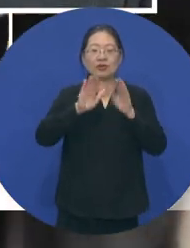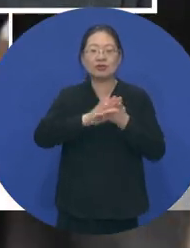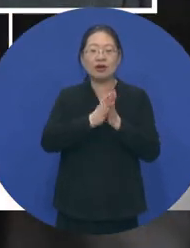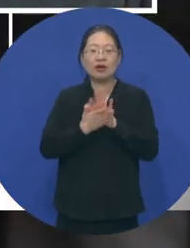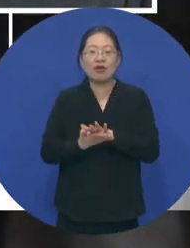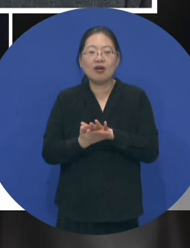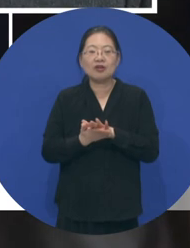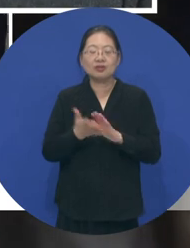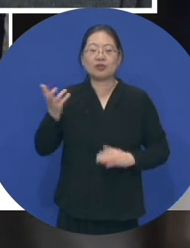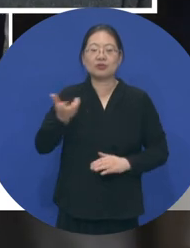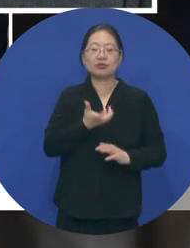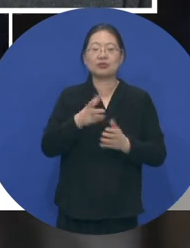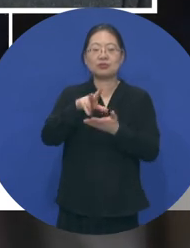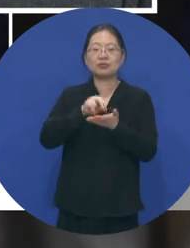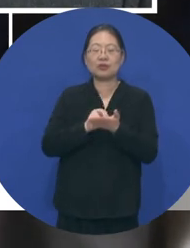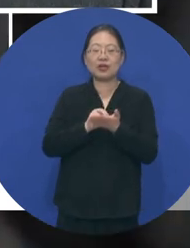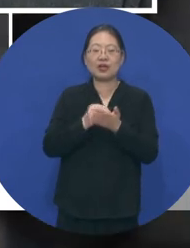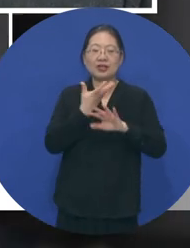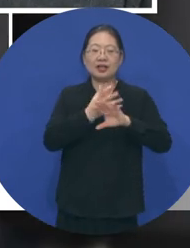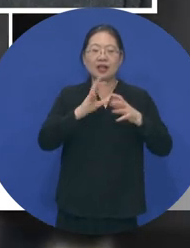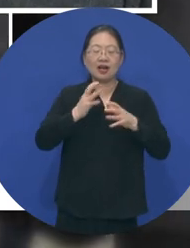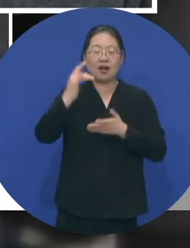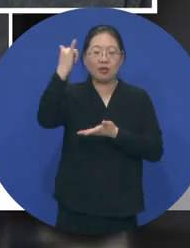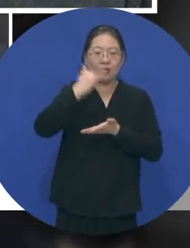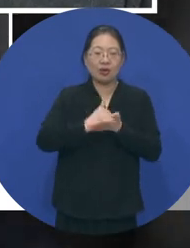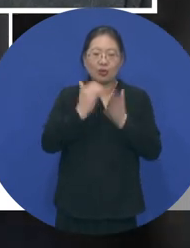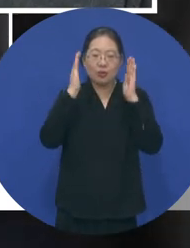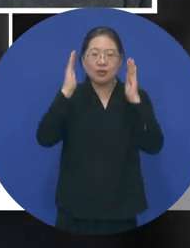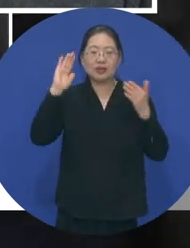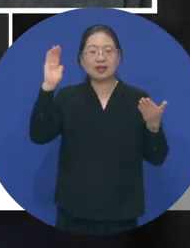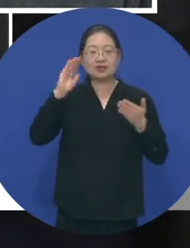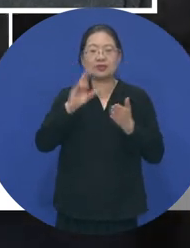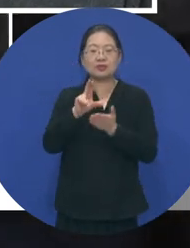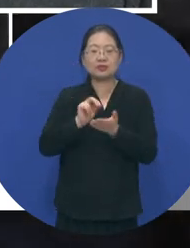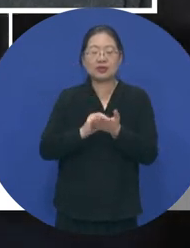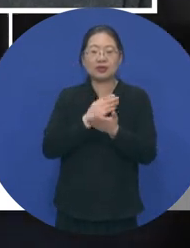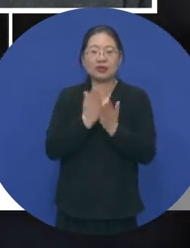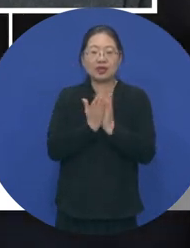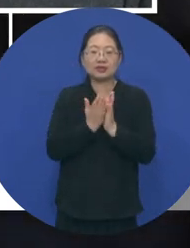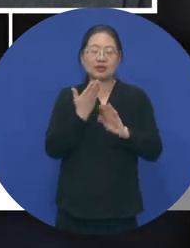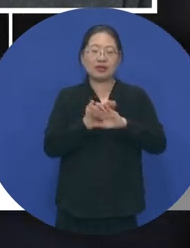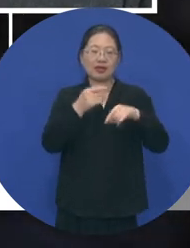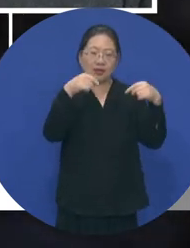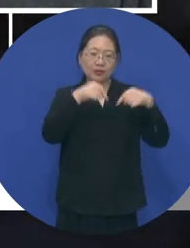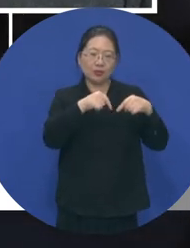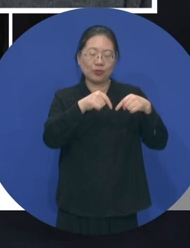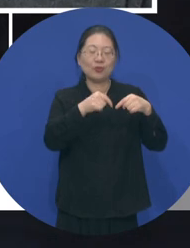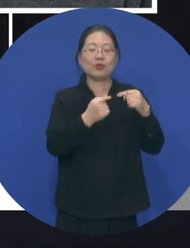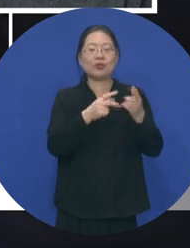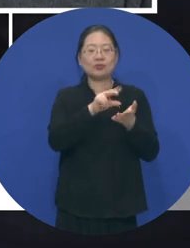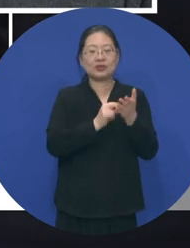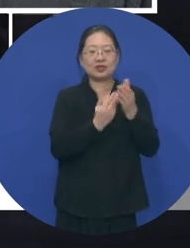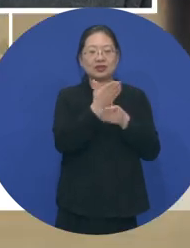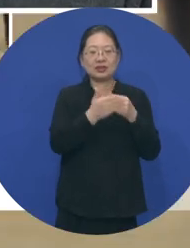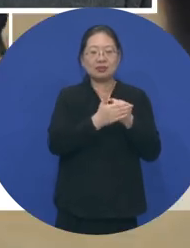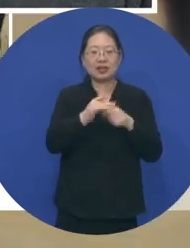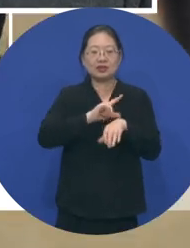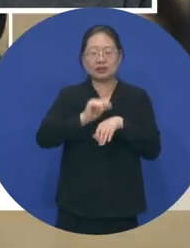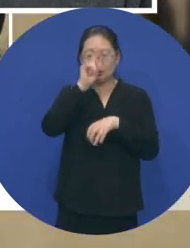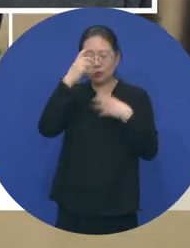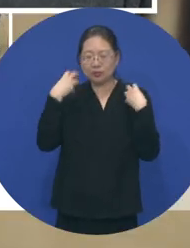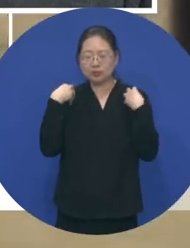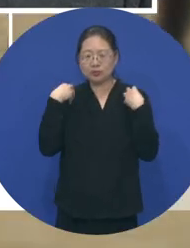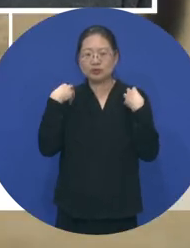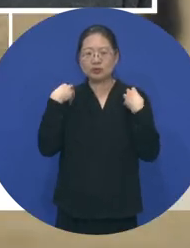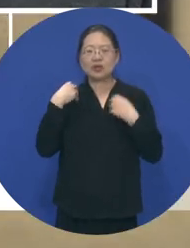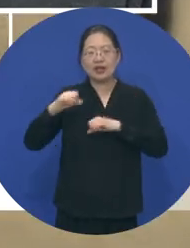또 이주민 문제, 유학생 문제, 기타 등등 굉장히 많은 외교 사안들이 생기면서 지방정부의 역할들이 커질